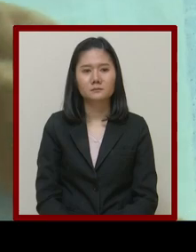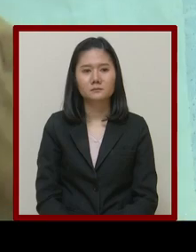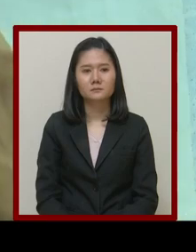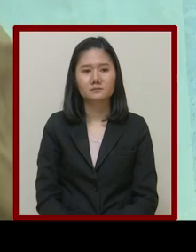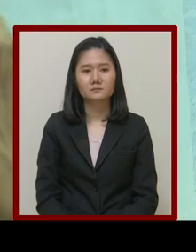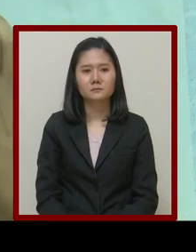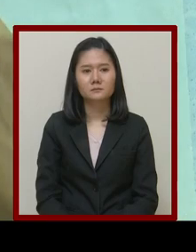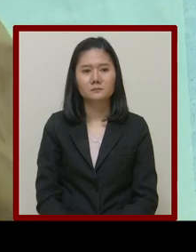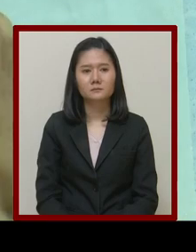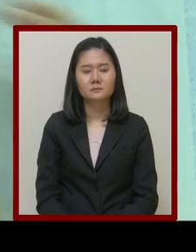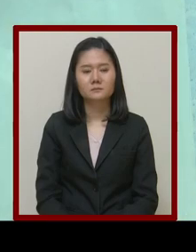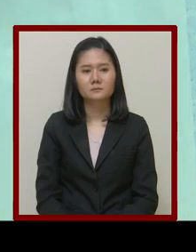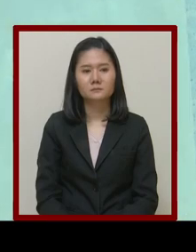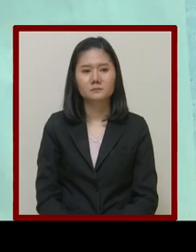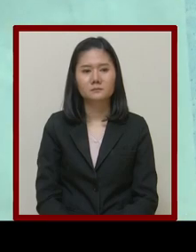เรียง